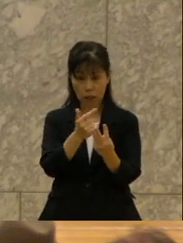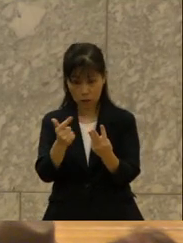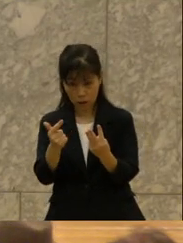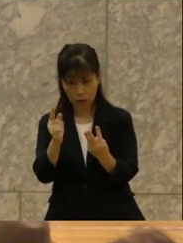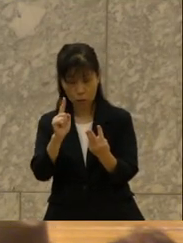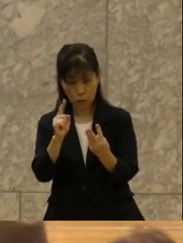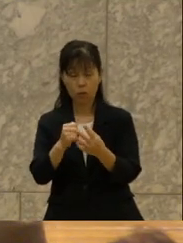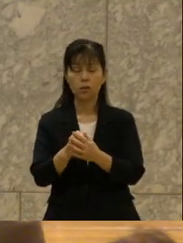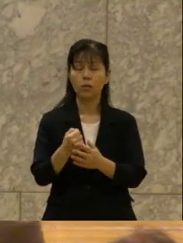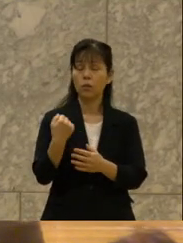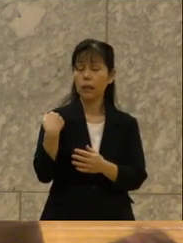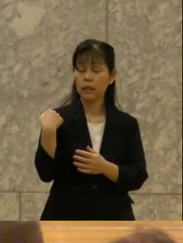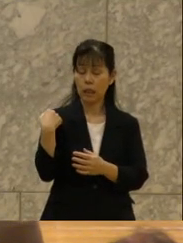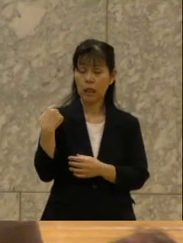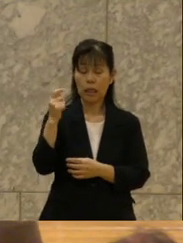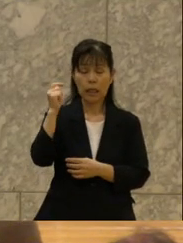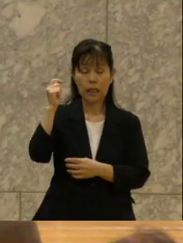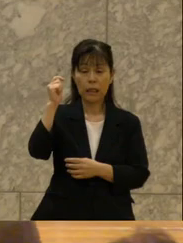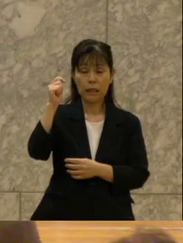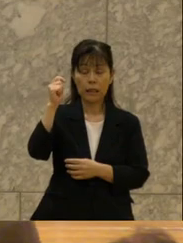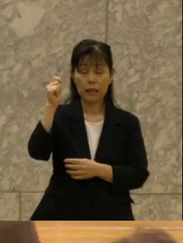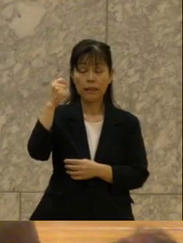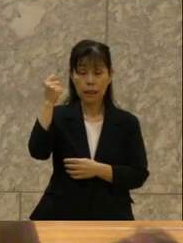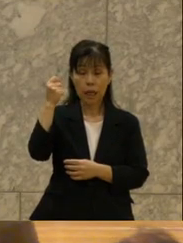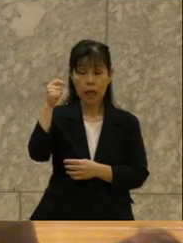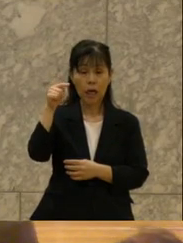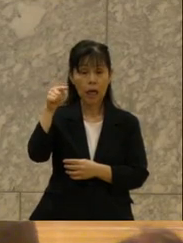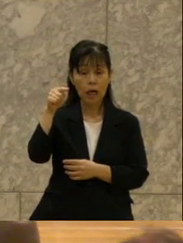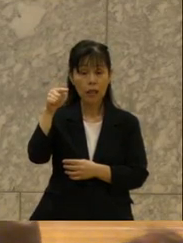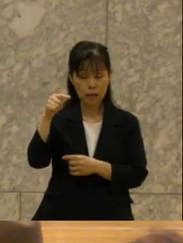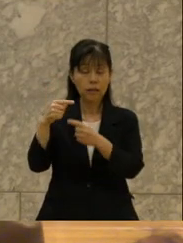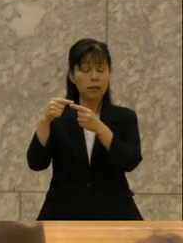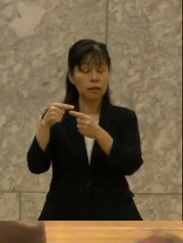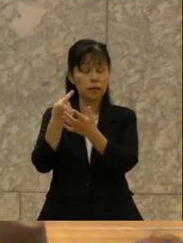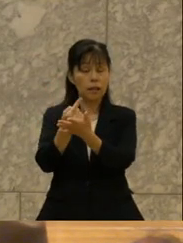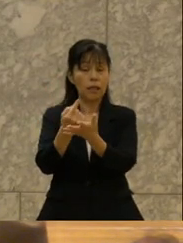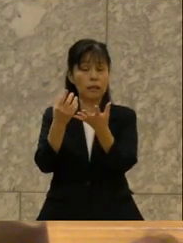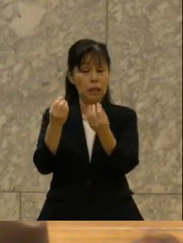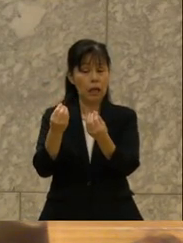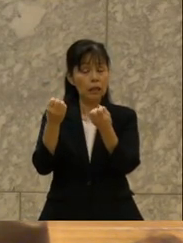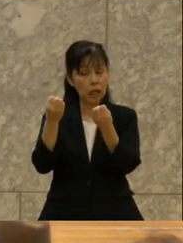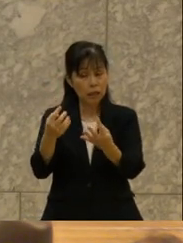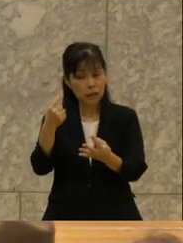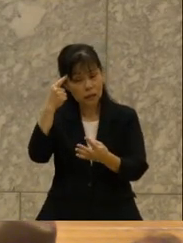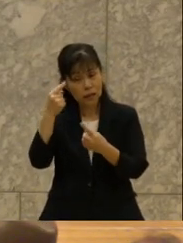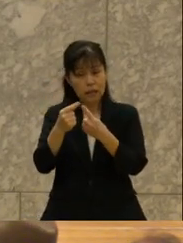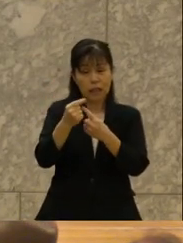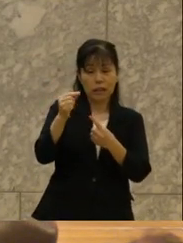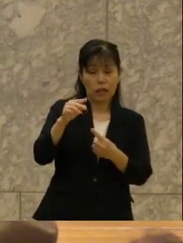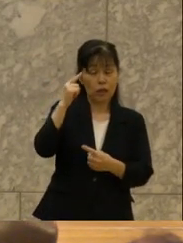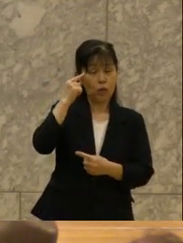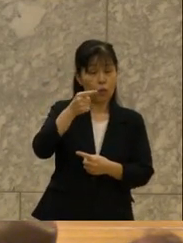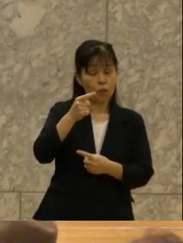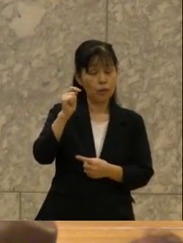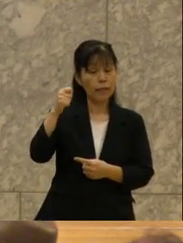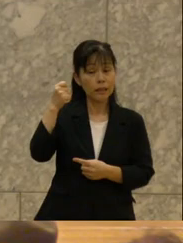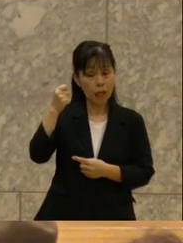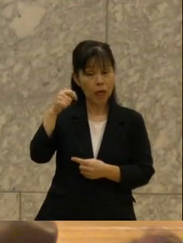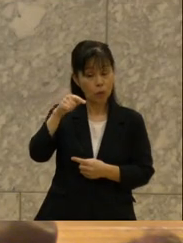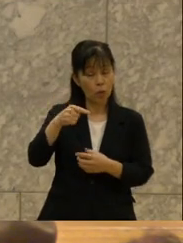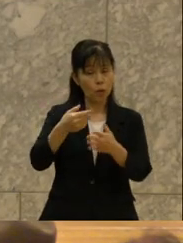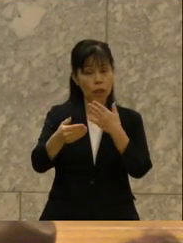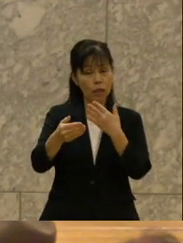ねケニアに今回行かれたという新しい風を入れたっていう刺激を入れたと思うんですけれどケニアでの経験っていかがでした